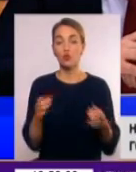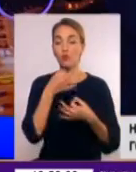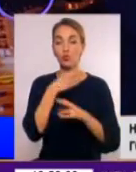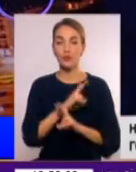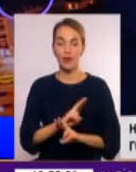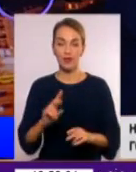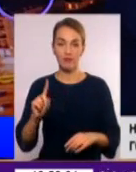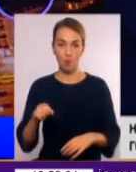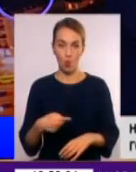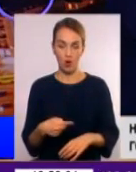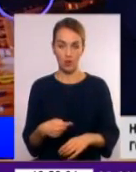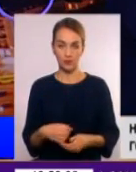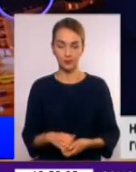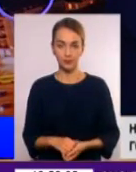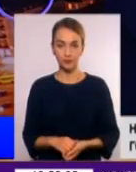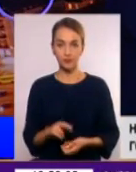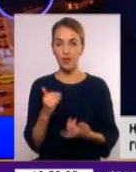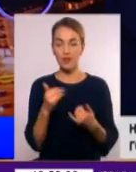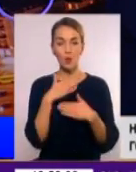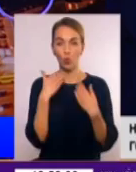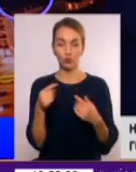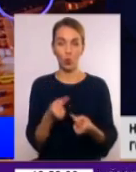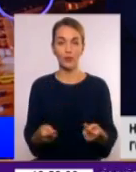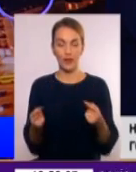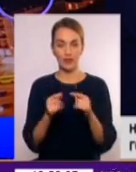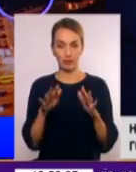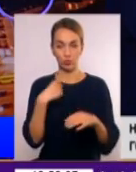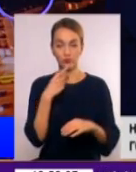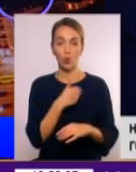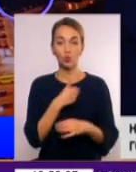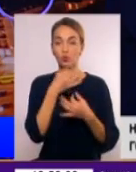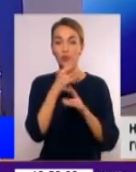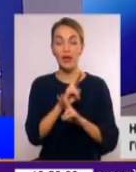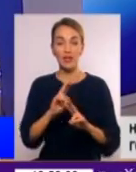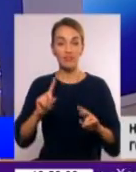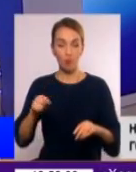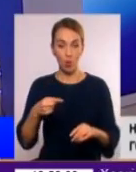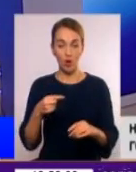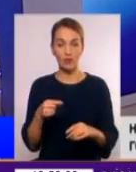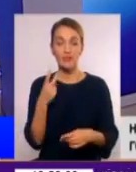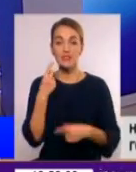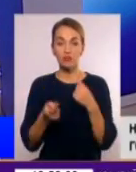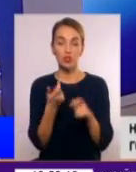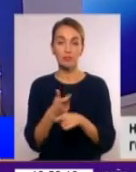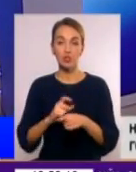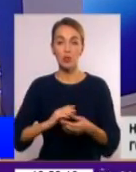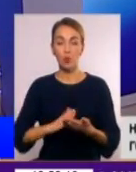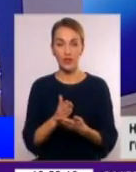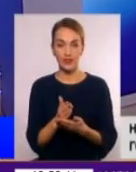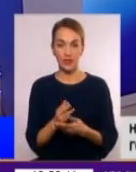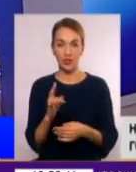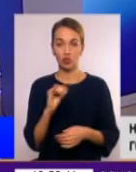будь-яких вимогах, я зараз не хочу про конкретний випадок говорити, я кажу, в будь-яких вимогах в них завжди більше політики,